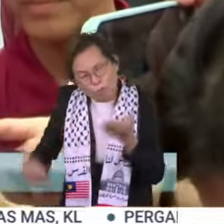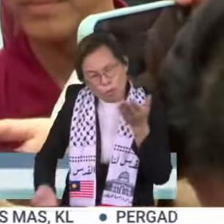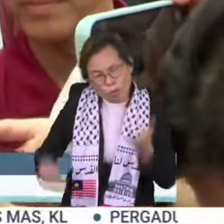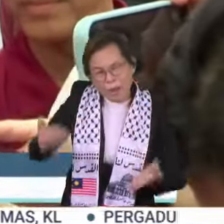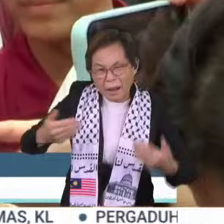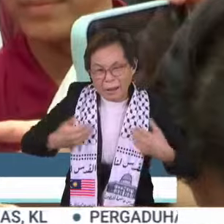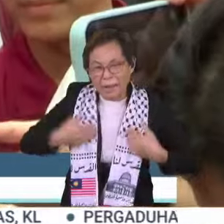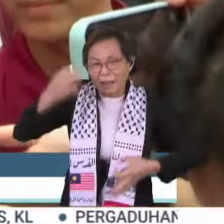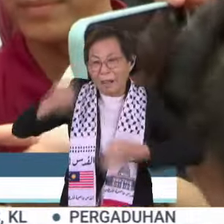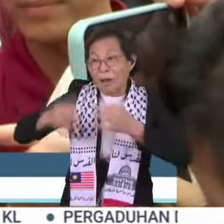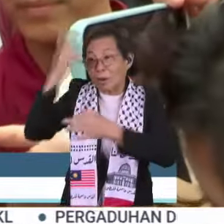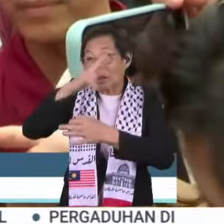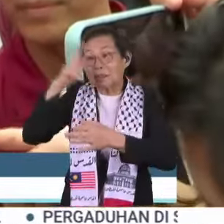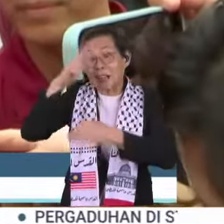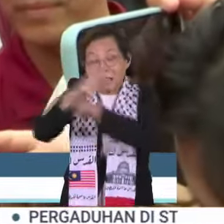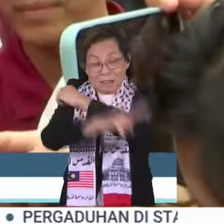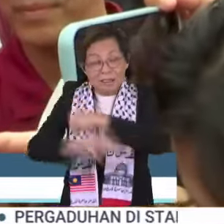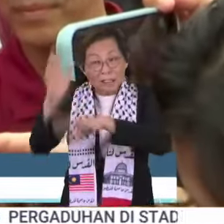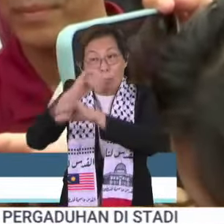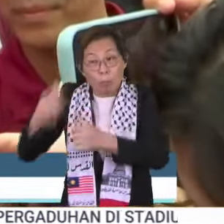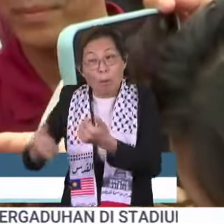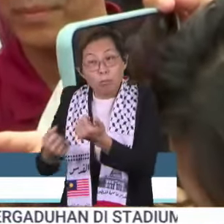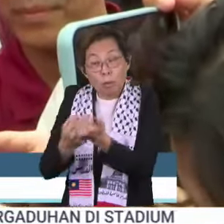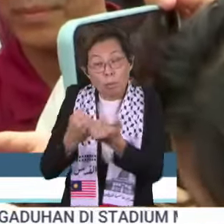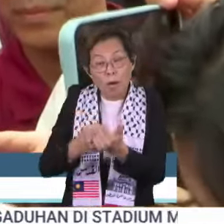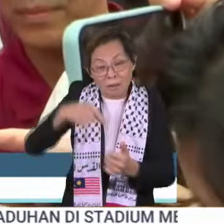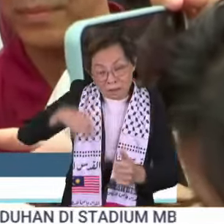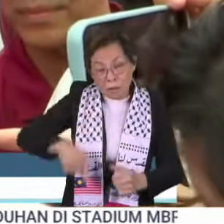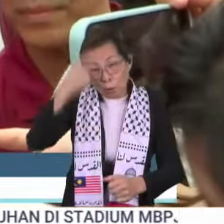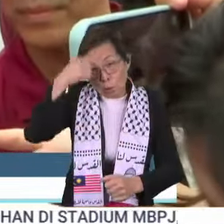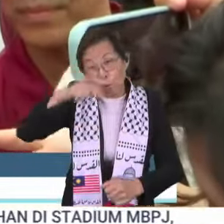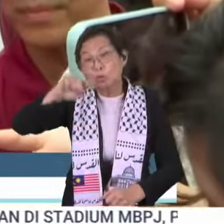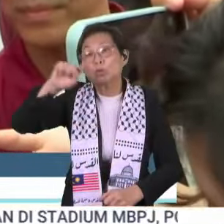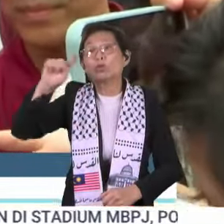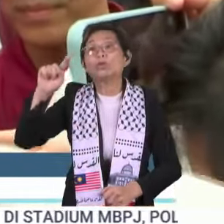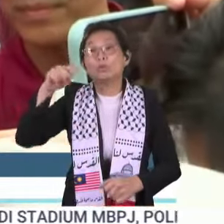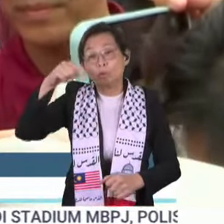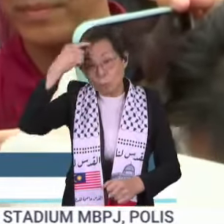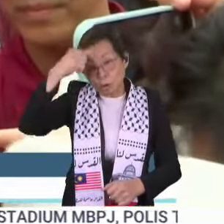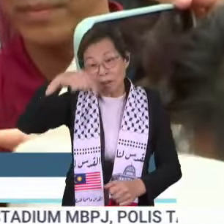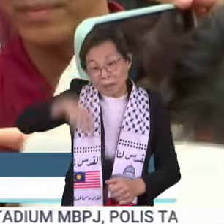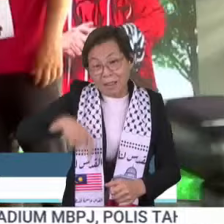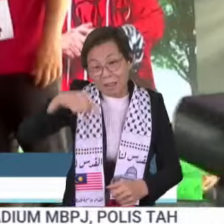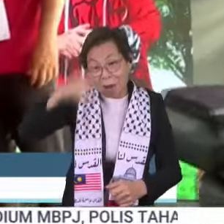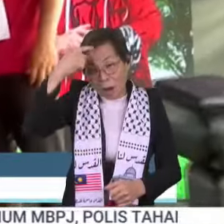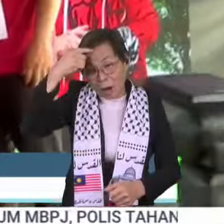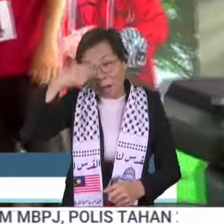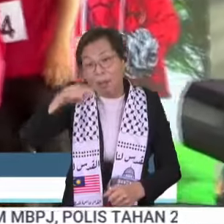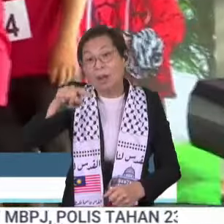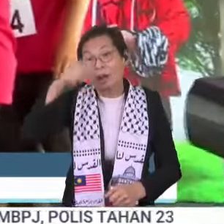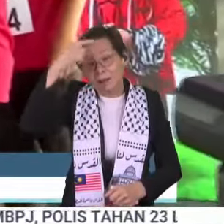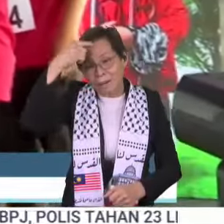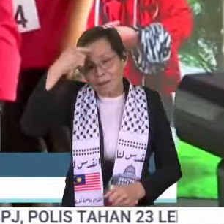adalah kalau kerajaan Negeri nak menyumbang ini hanya untuk Sarawak tapi k lain kami akan